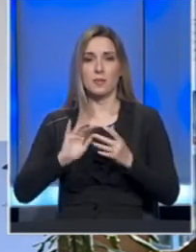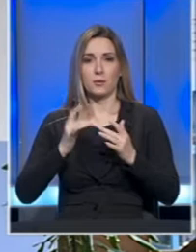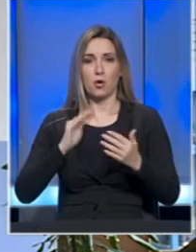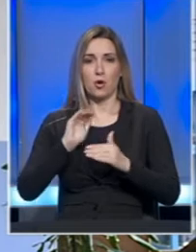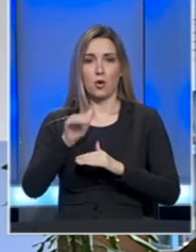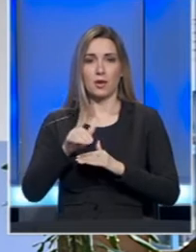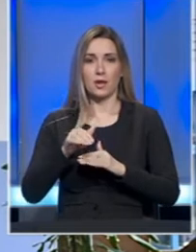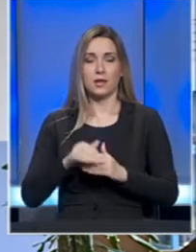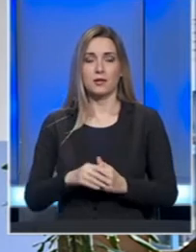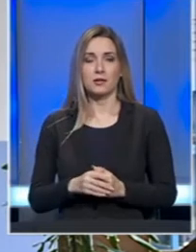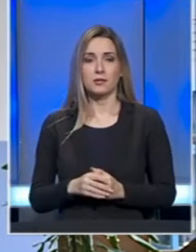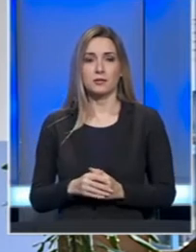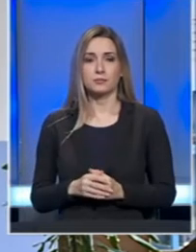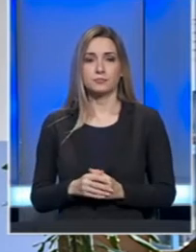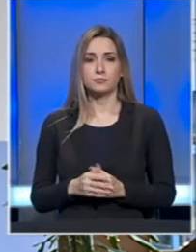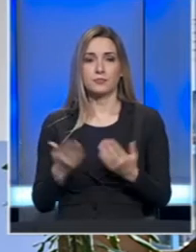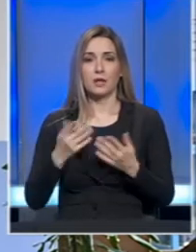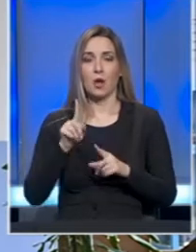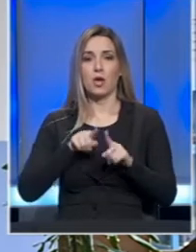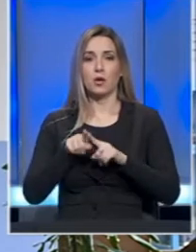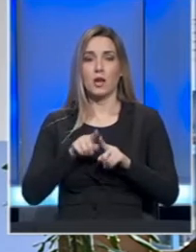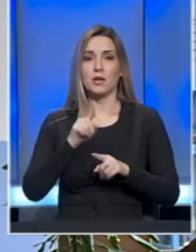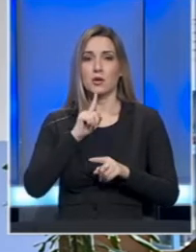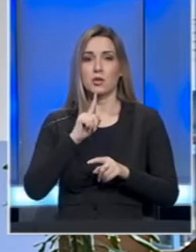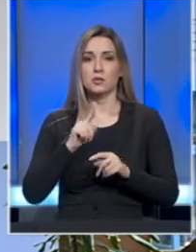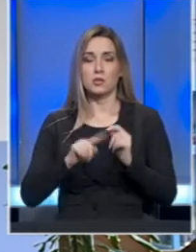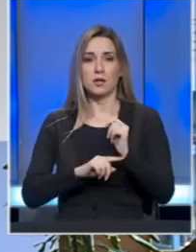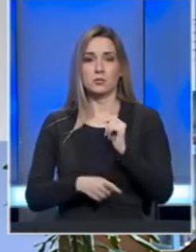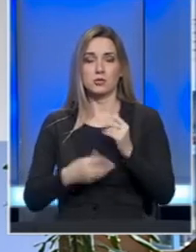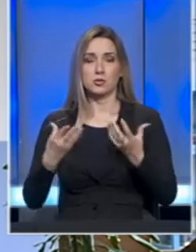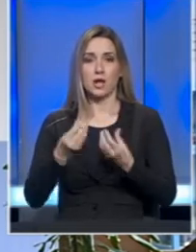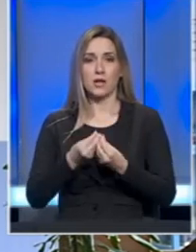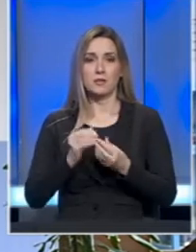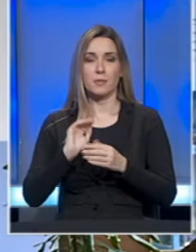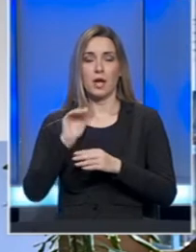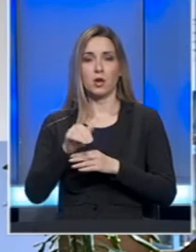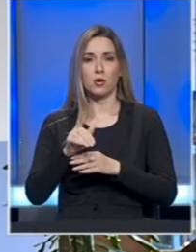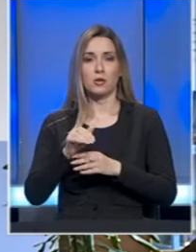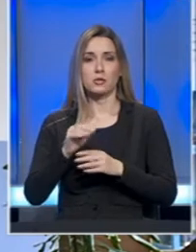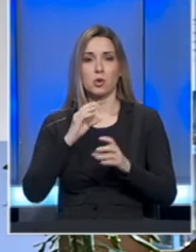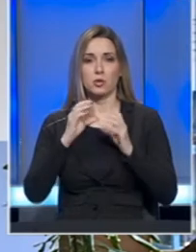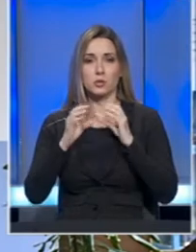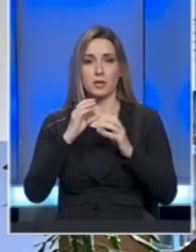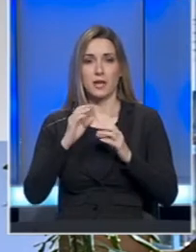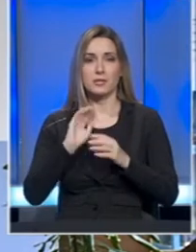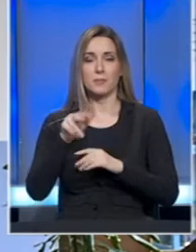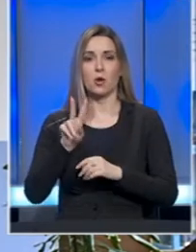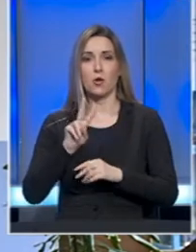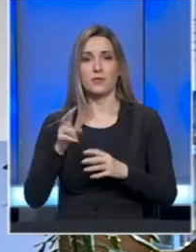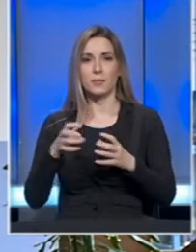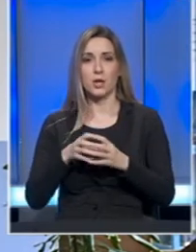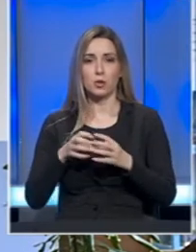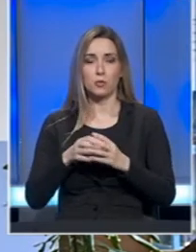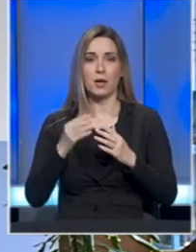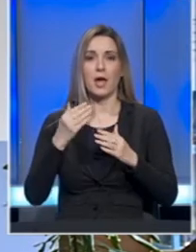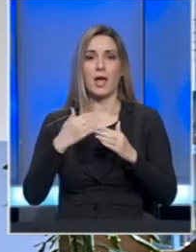radio televizije Republike Srpske, kao i kolege koji su sa đacima to dalje kroz konsultacije preko Viber grupa ili